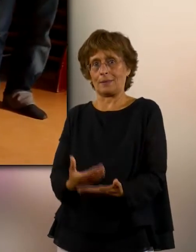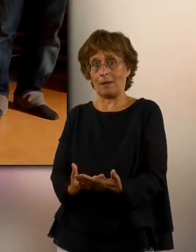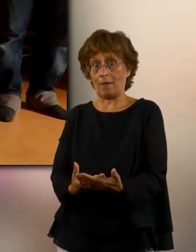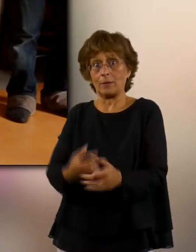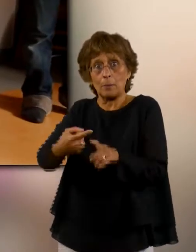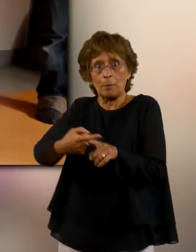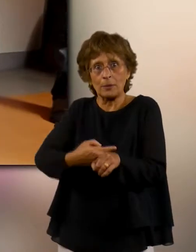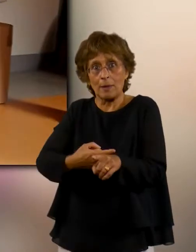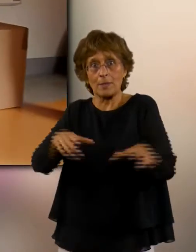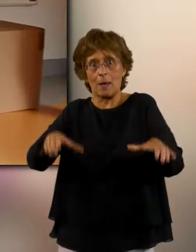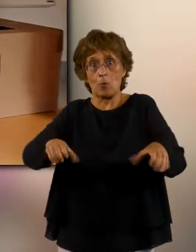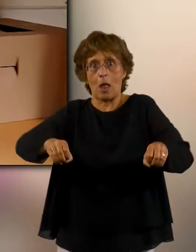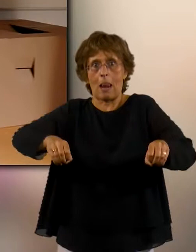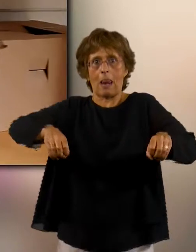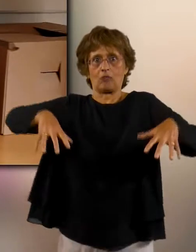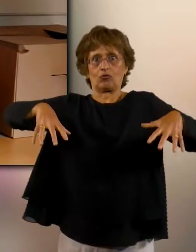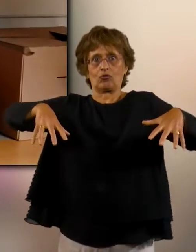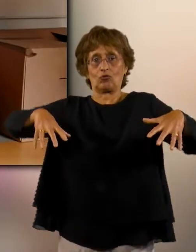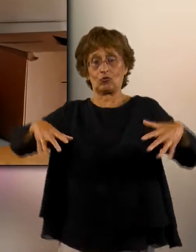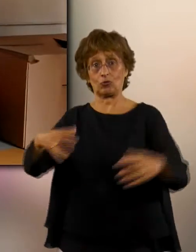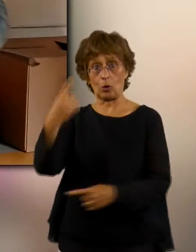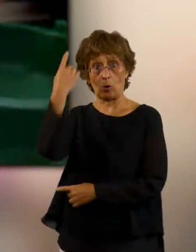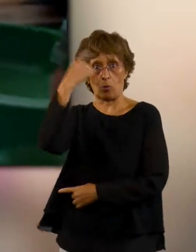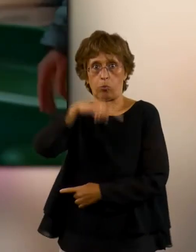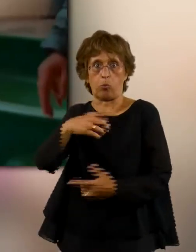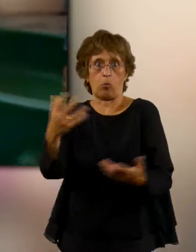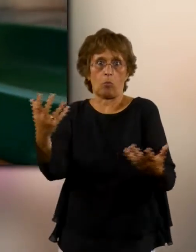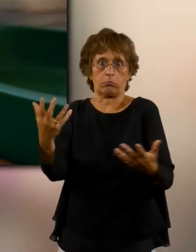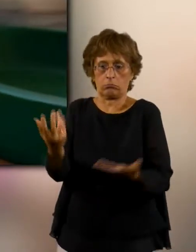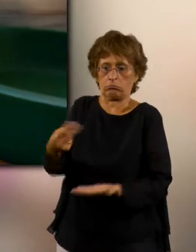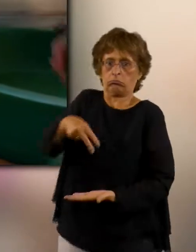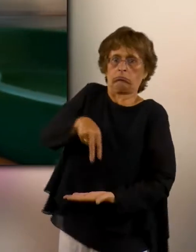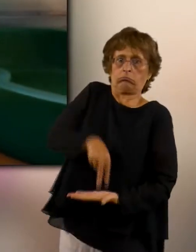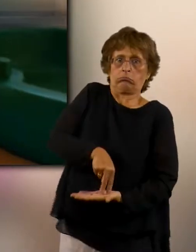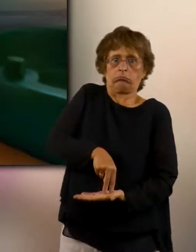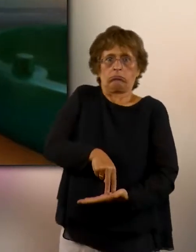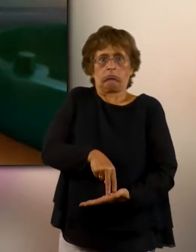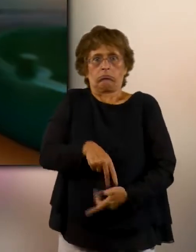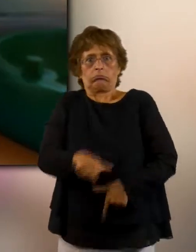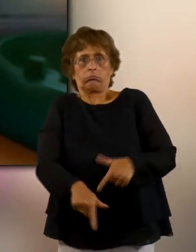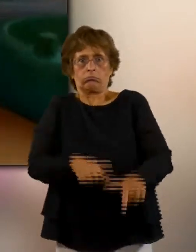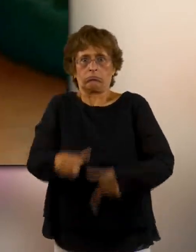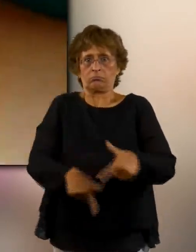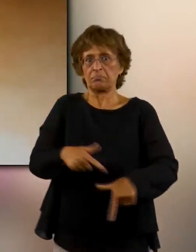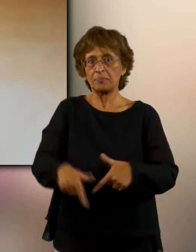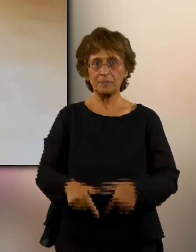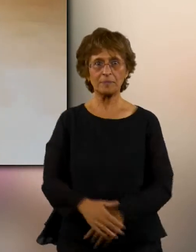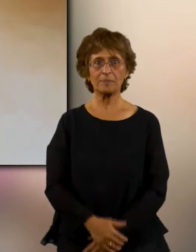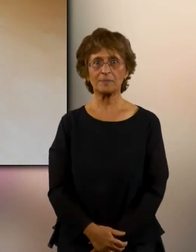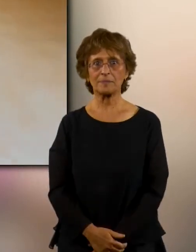Donc lâcher petit à petit ses appuis manuels pour pouvoir se stabiliser et pouvoir